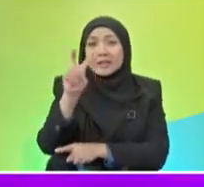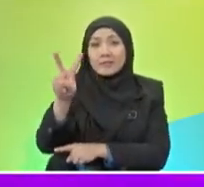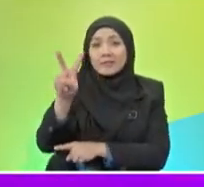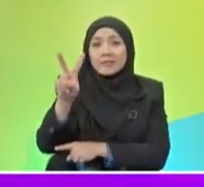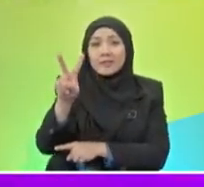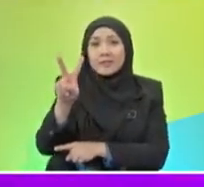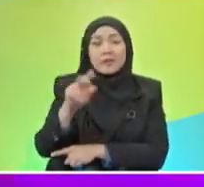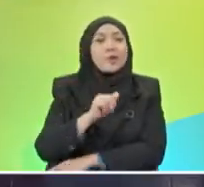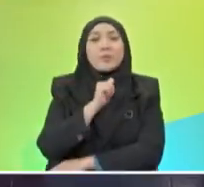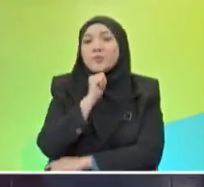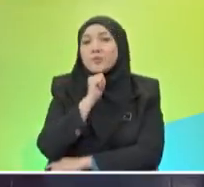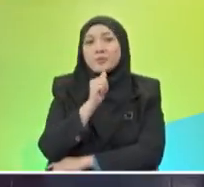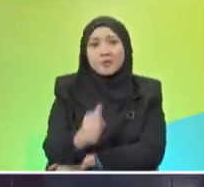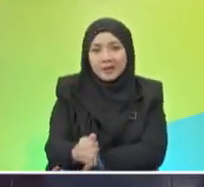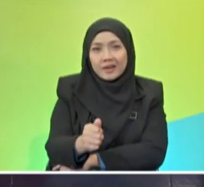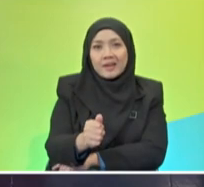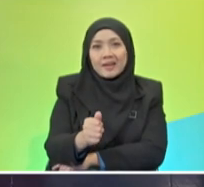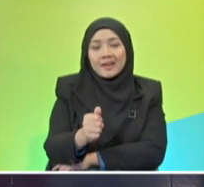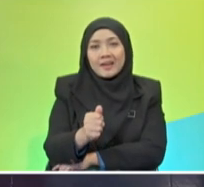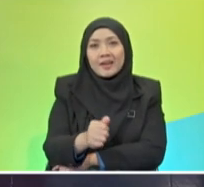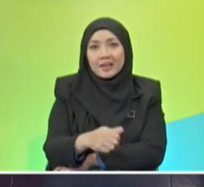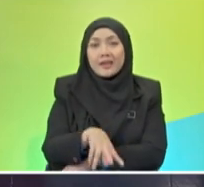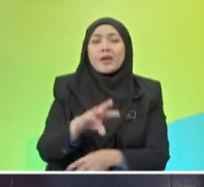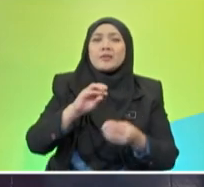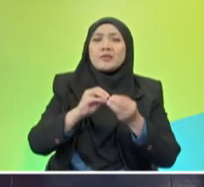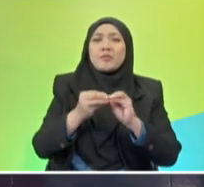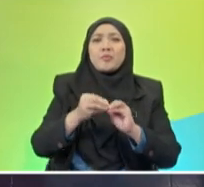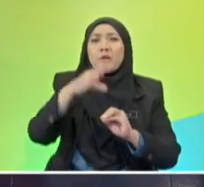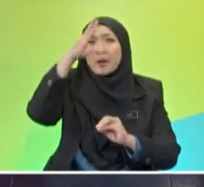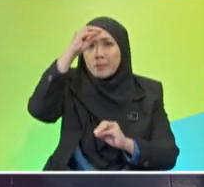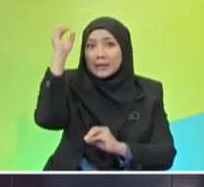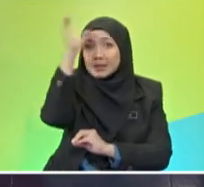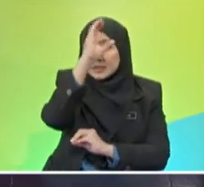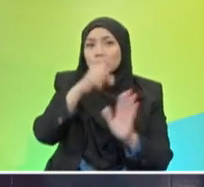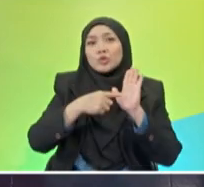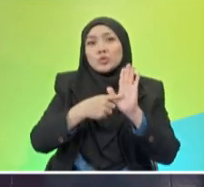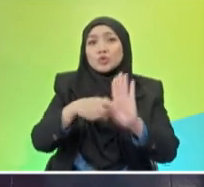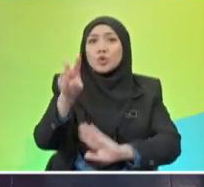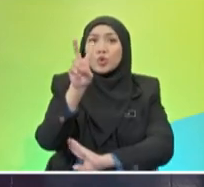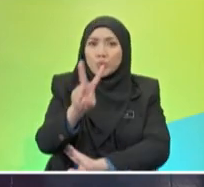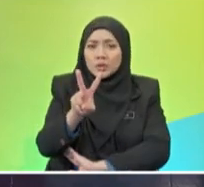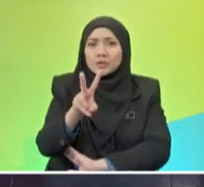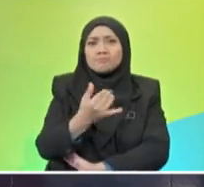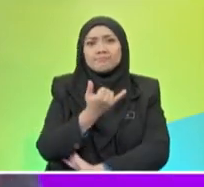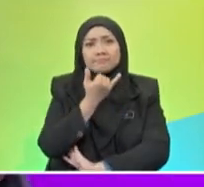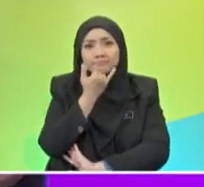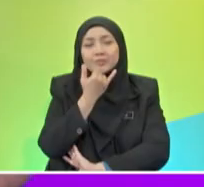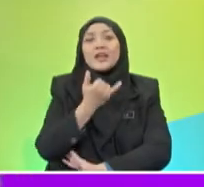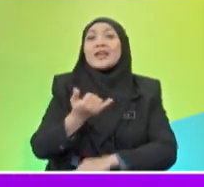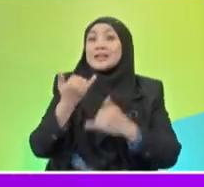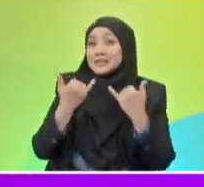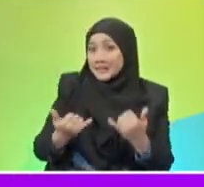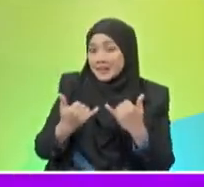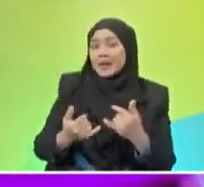Betul tak? Macam bukan. Oh, salah. Yang ni 2. Okey, okey. Yang ni betul tak? Ya.